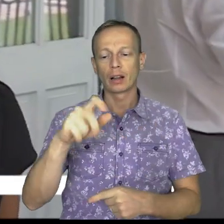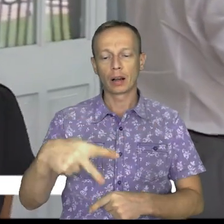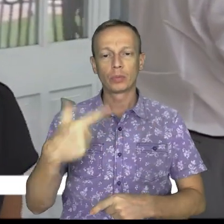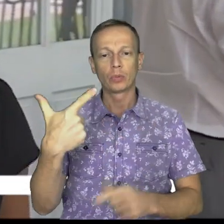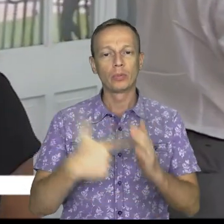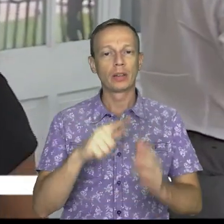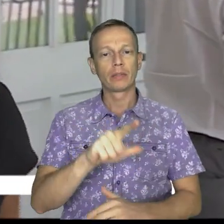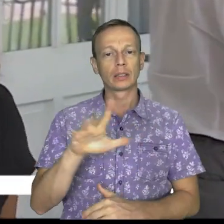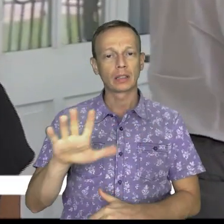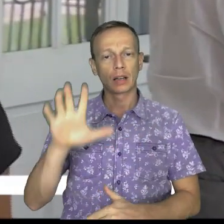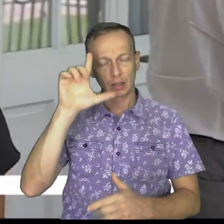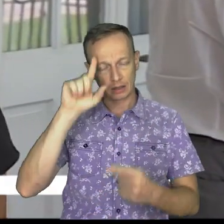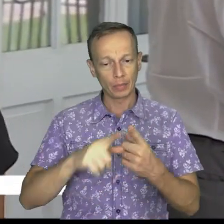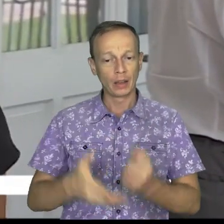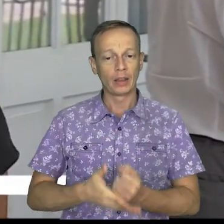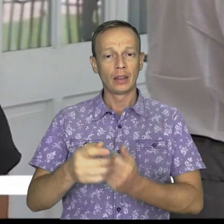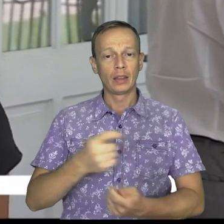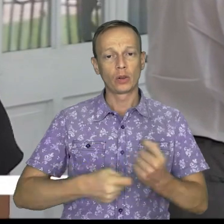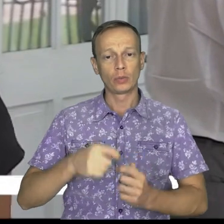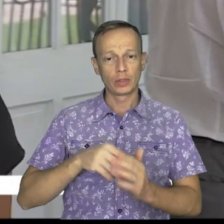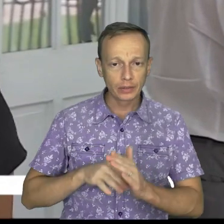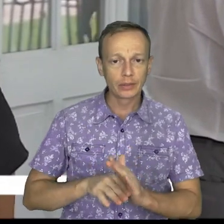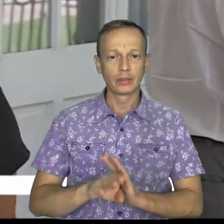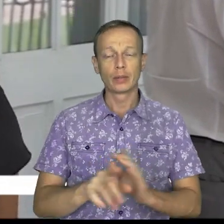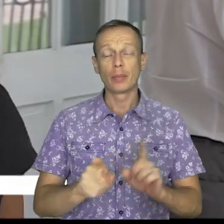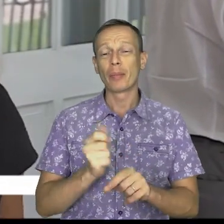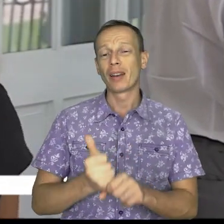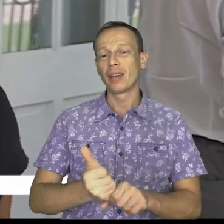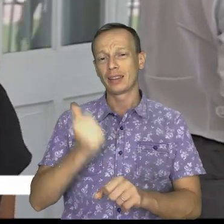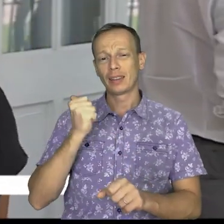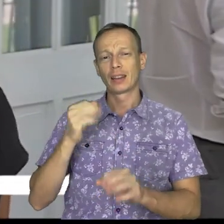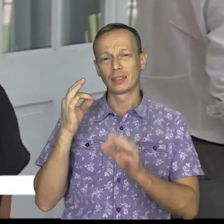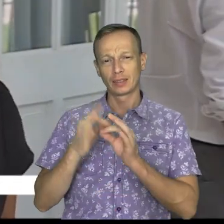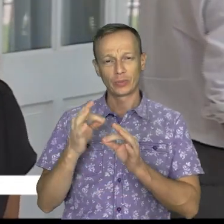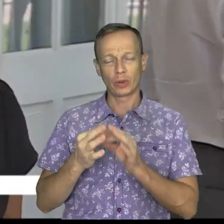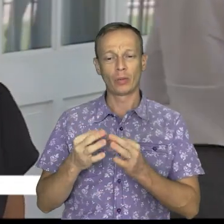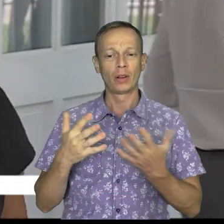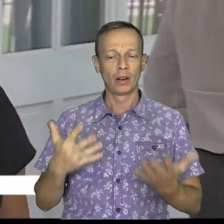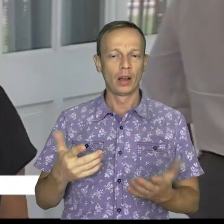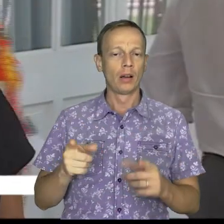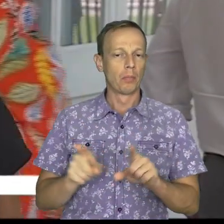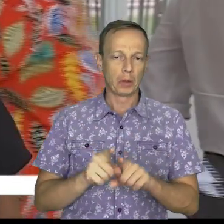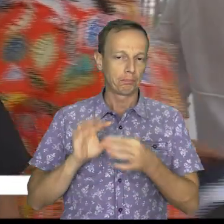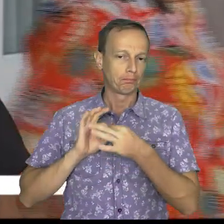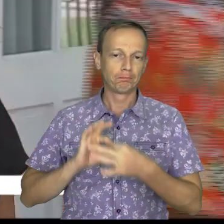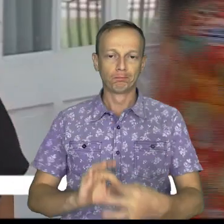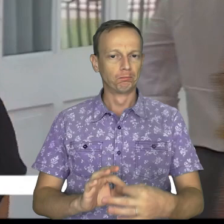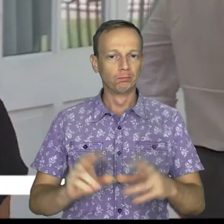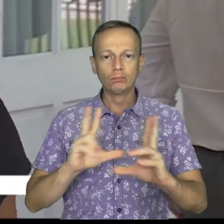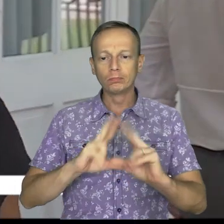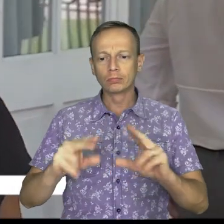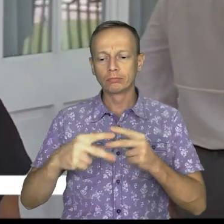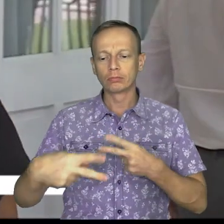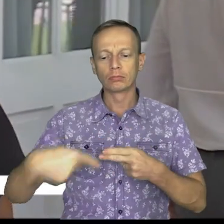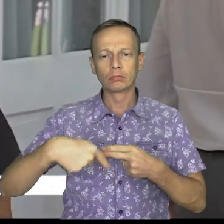C'est un plan en continuité avec celui qui avait été présenté l'an dernier, au mois de septembre, à l'Assemblée de Polynésie. Un